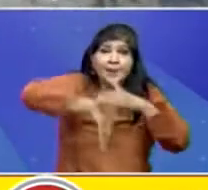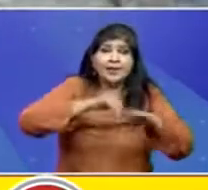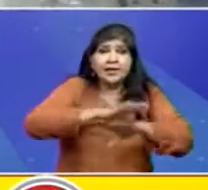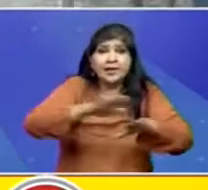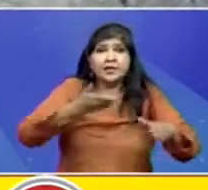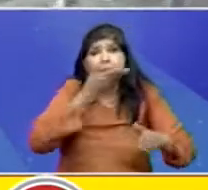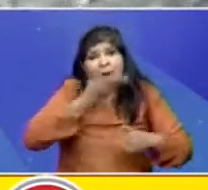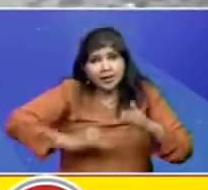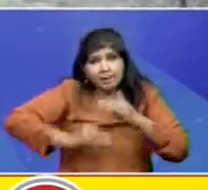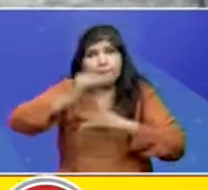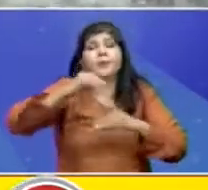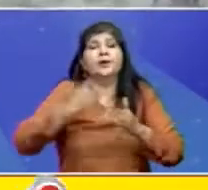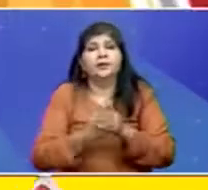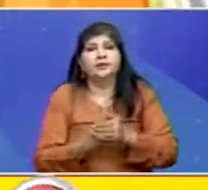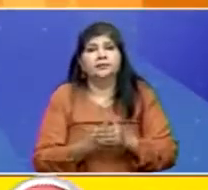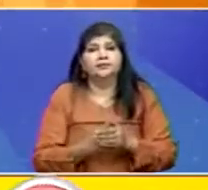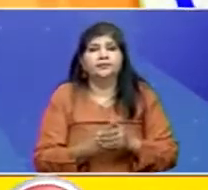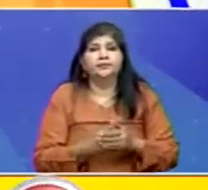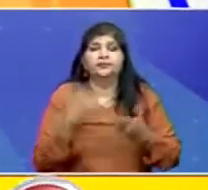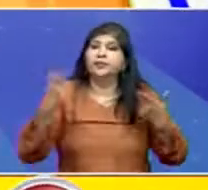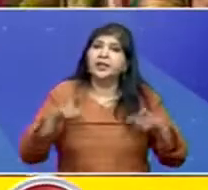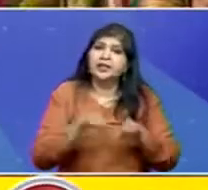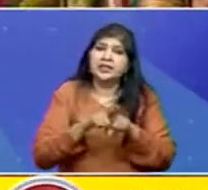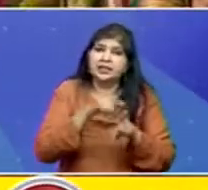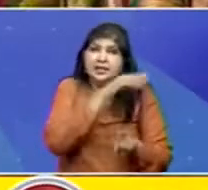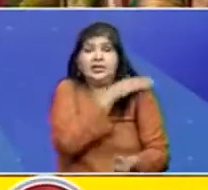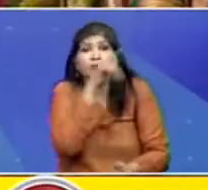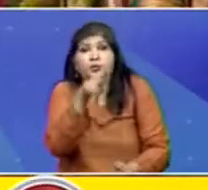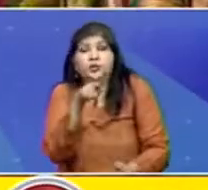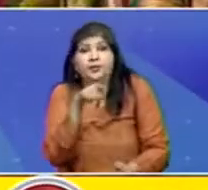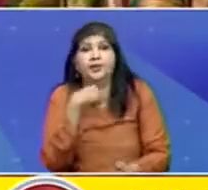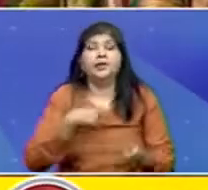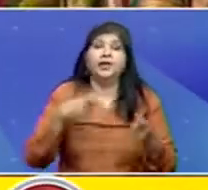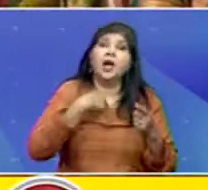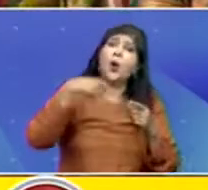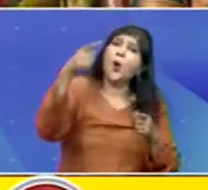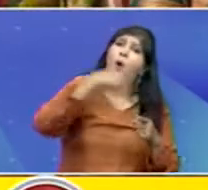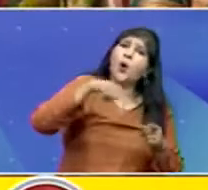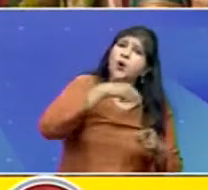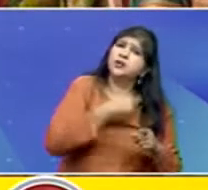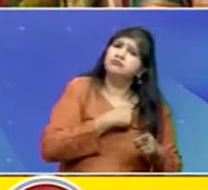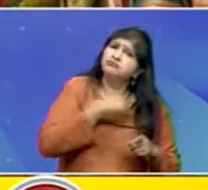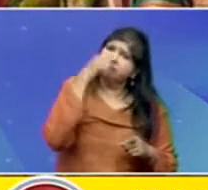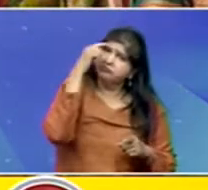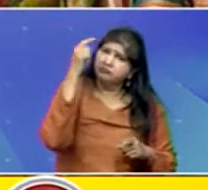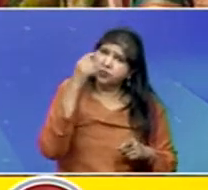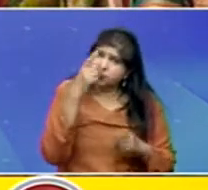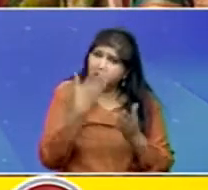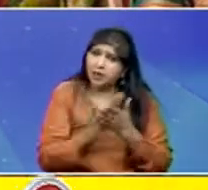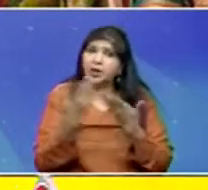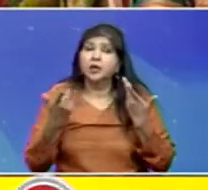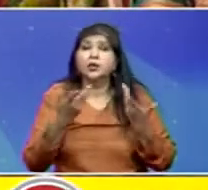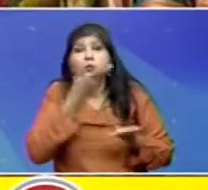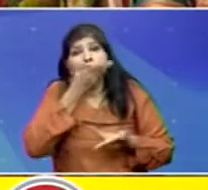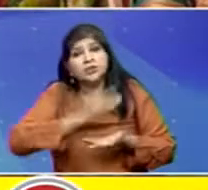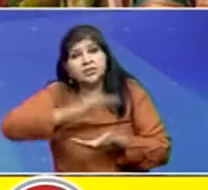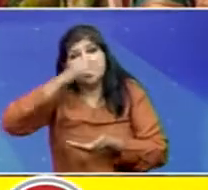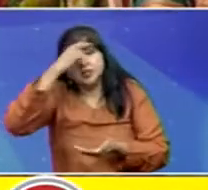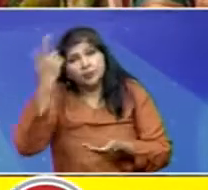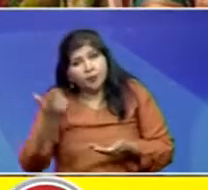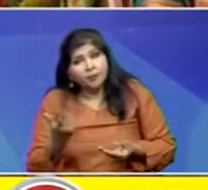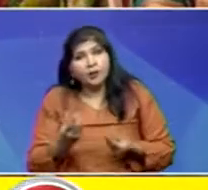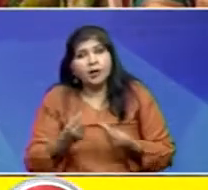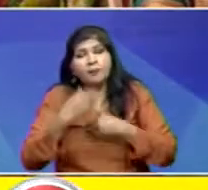साथियों ऐसे ही कर्तवय का भाव अगर सब के मन में आ जाएं तो जल संकर से जुड़ी